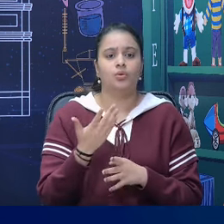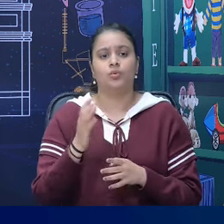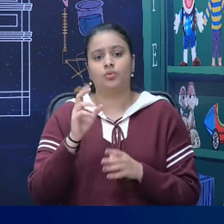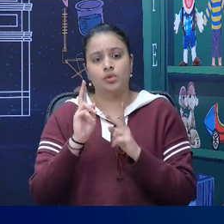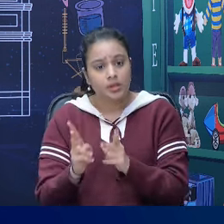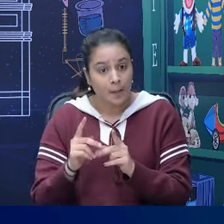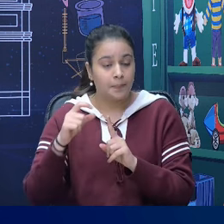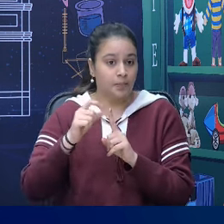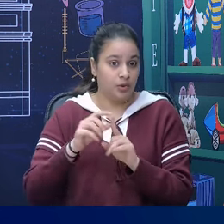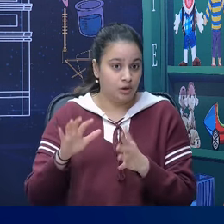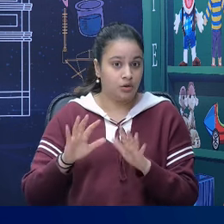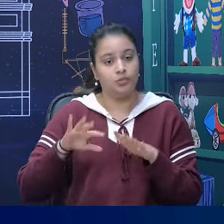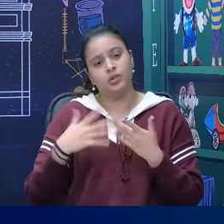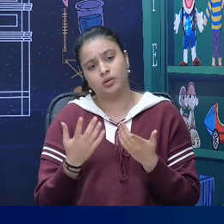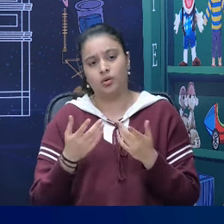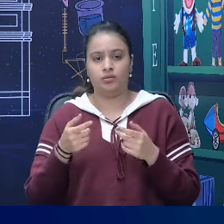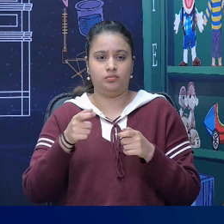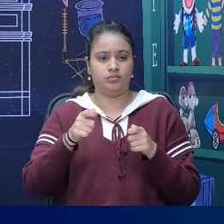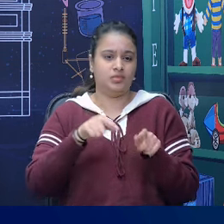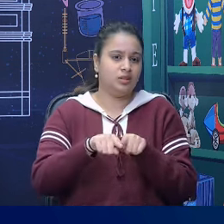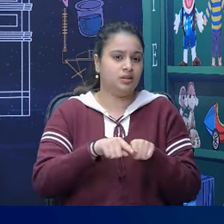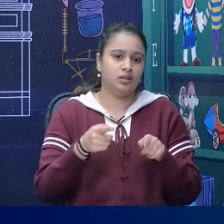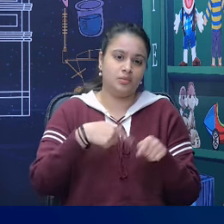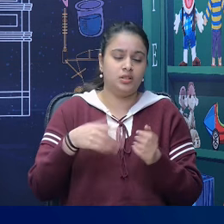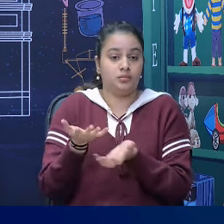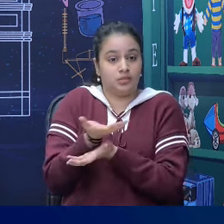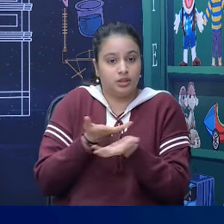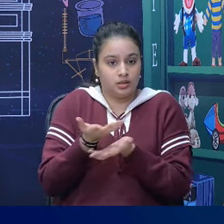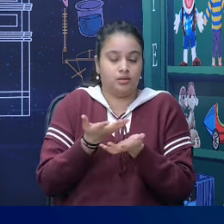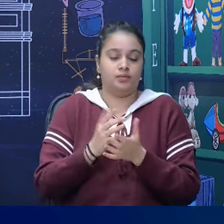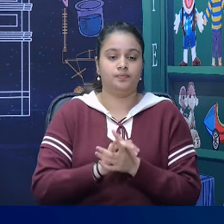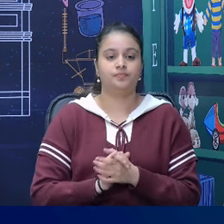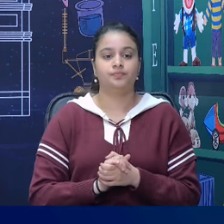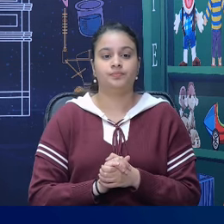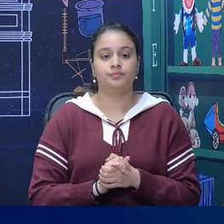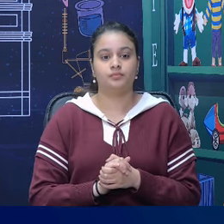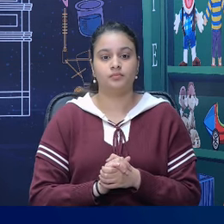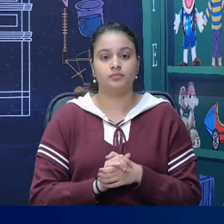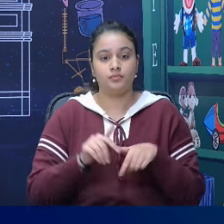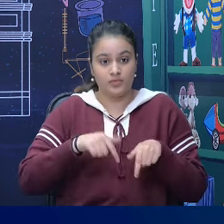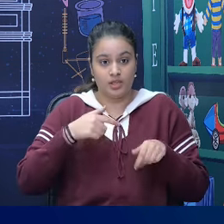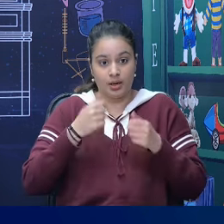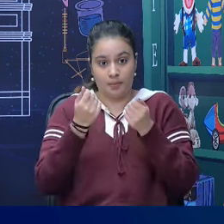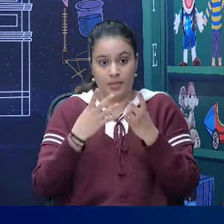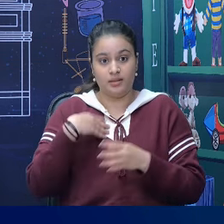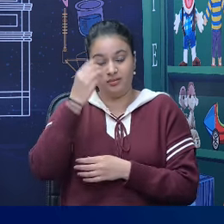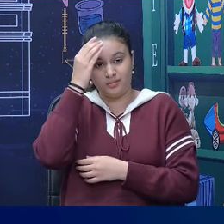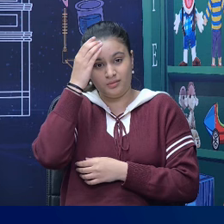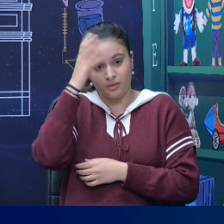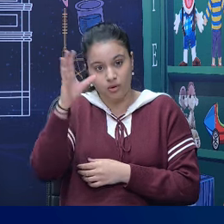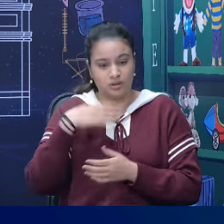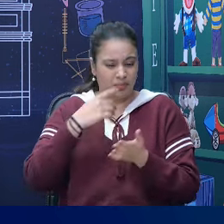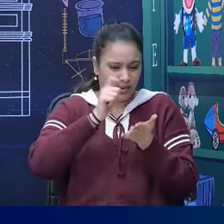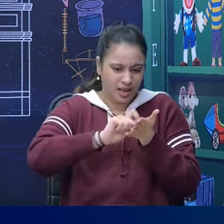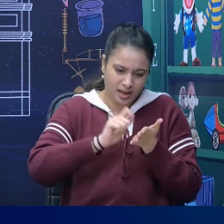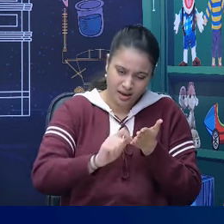पॉलिनो मिल्स भी हो सकते हैं आपके तो आप इस तरीके की बातचीत आपस में कीजिए और यह जो गणित के कांसेप्ट है लिख भी